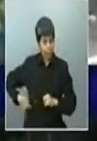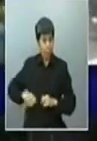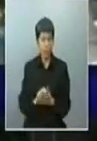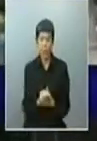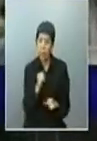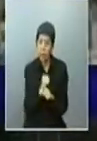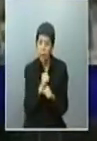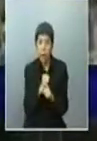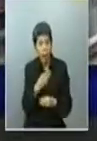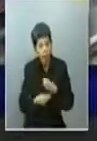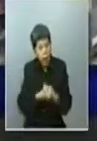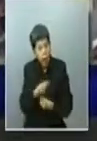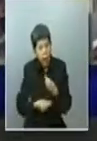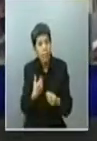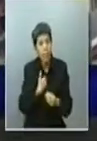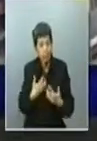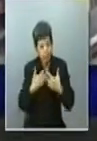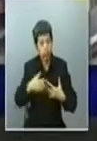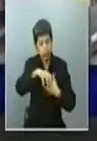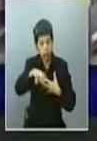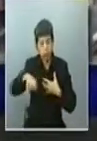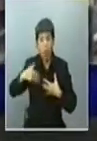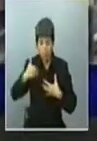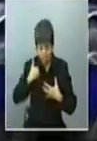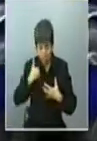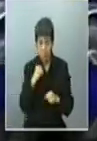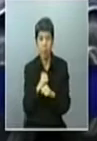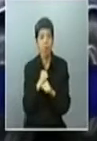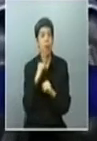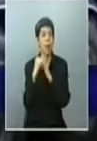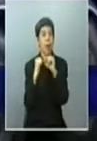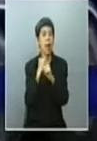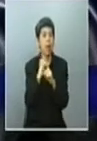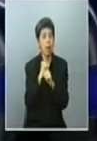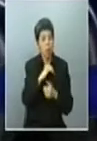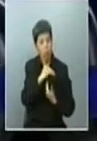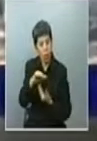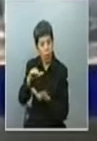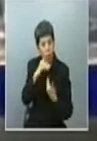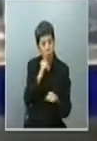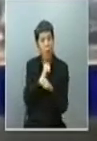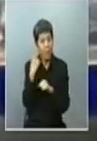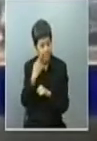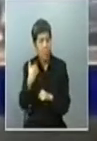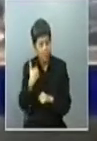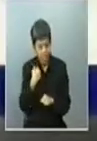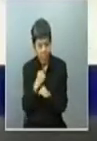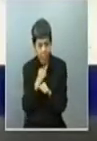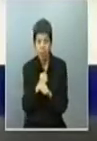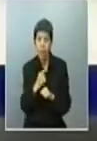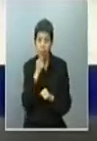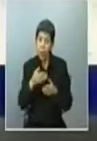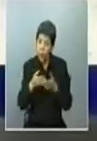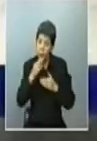รองรับทั้งการค้าชายแดนและนิคมอุตสาหกรรมรวมถึงมีการพัฒนาเส้นทางขนส่งและเส้นทางท่องเที่ยวทั้งทางบกและทางทะ